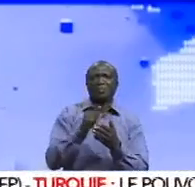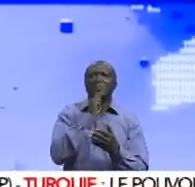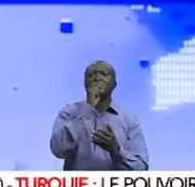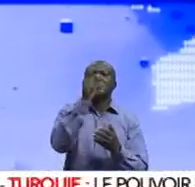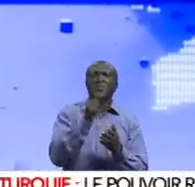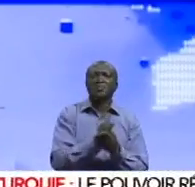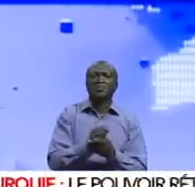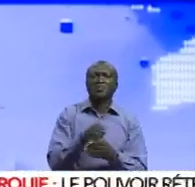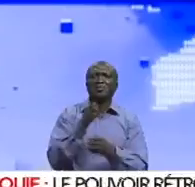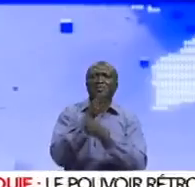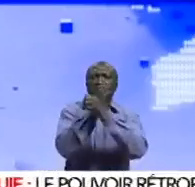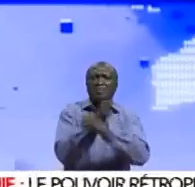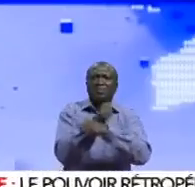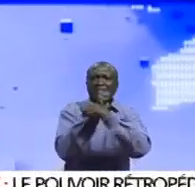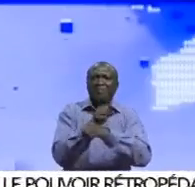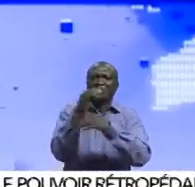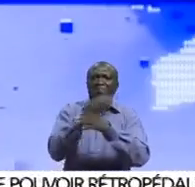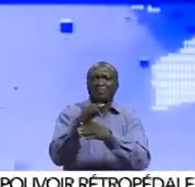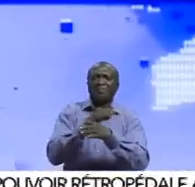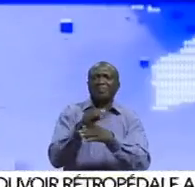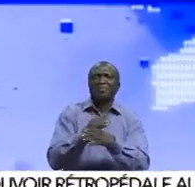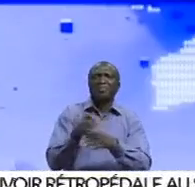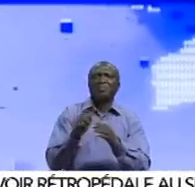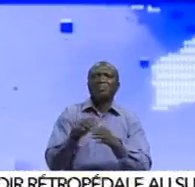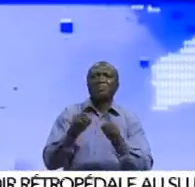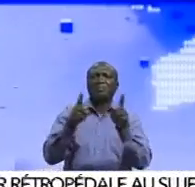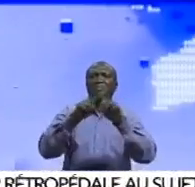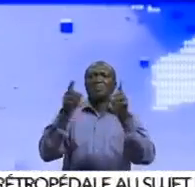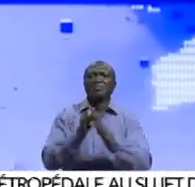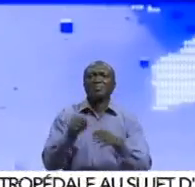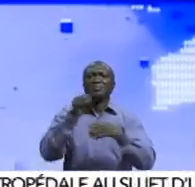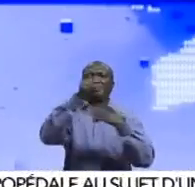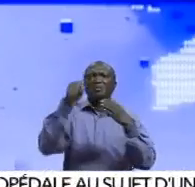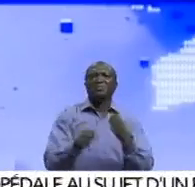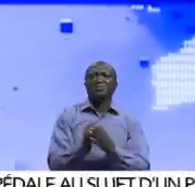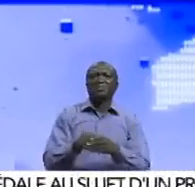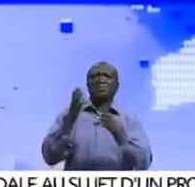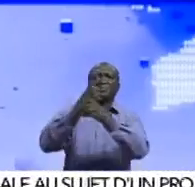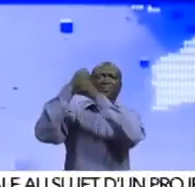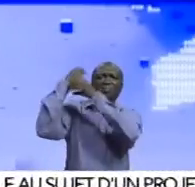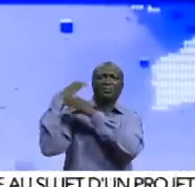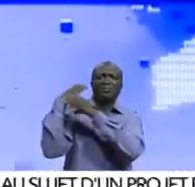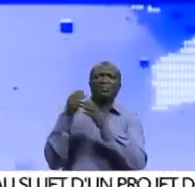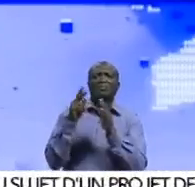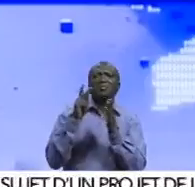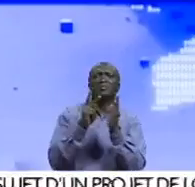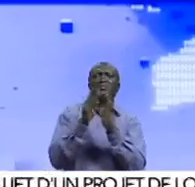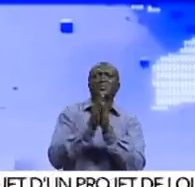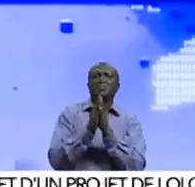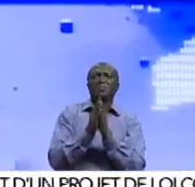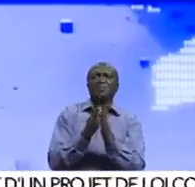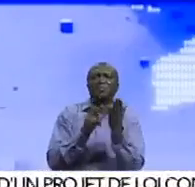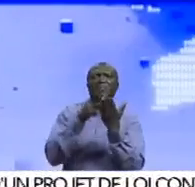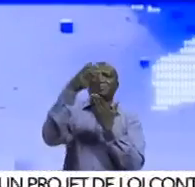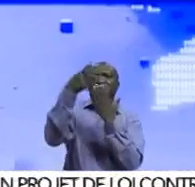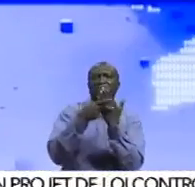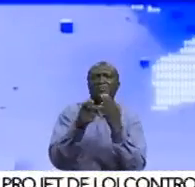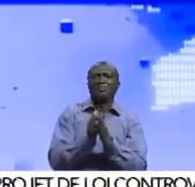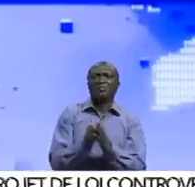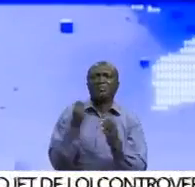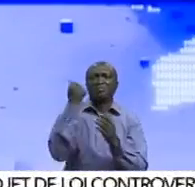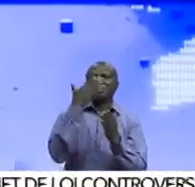coach dans les différentes réformes et la réorganisation des secteurs qui ont en charge un programme qui voir le jour grâce au concours de